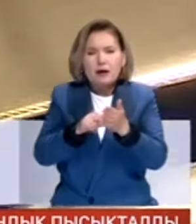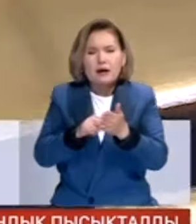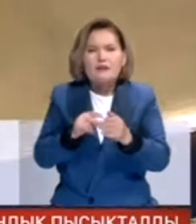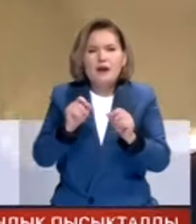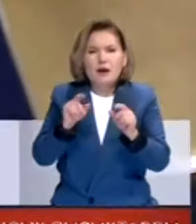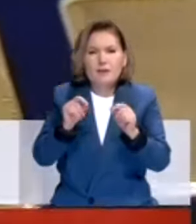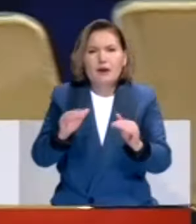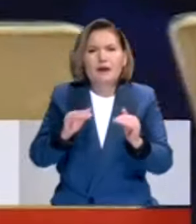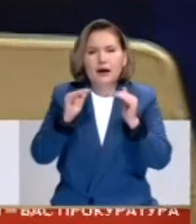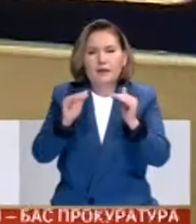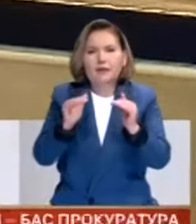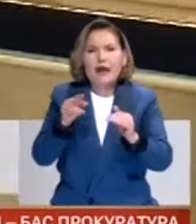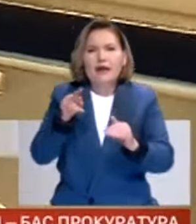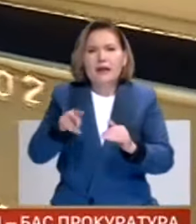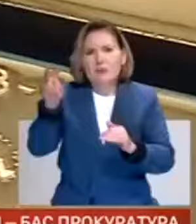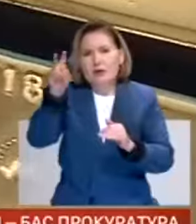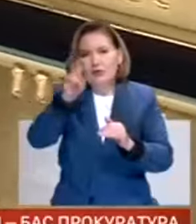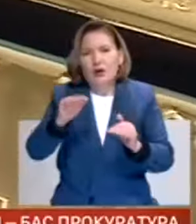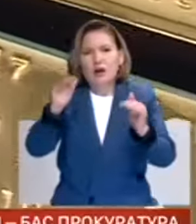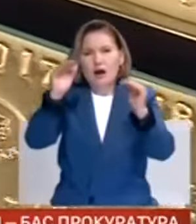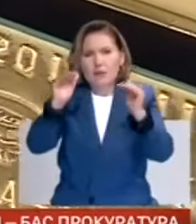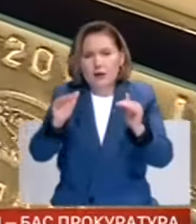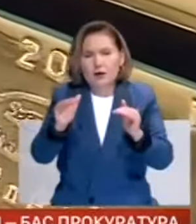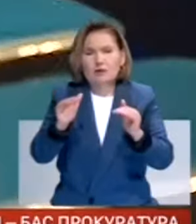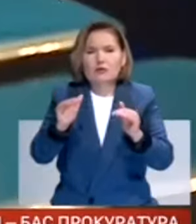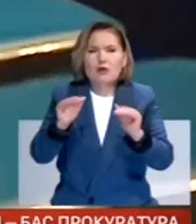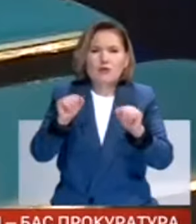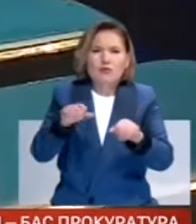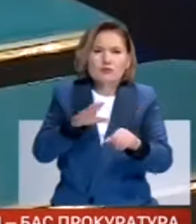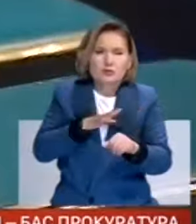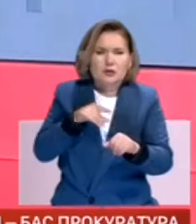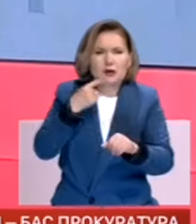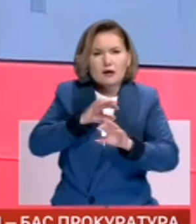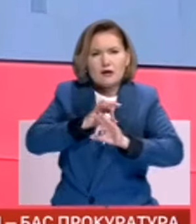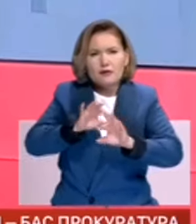керісінше 2000 долларға дейін арзандайды деп болжайды.